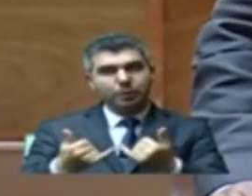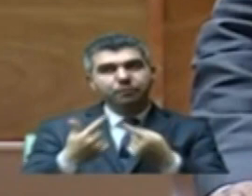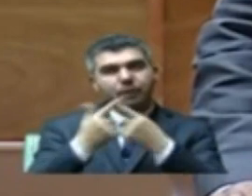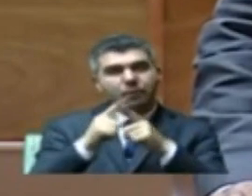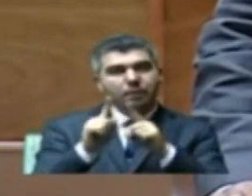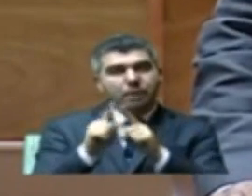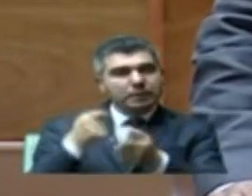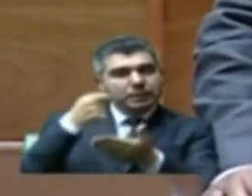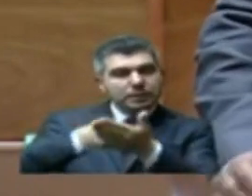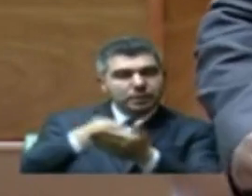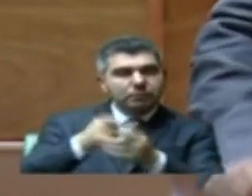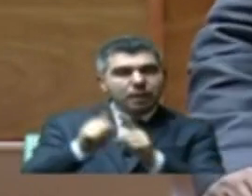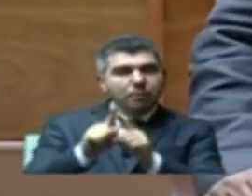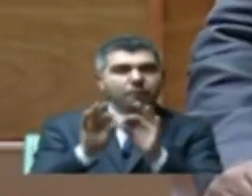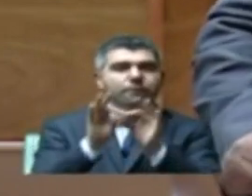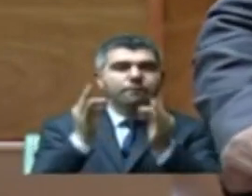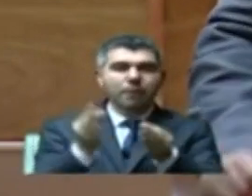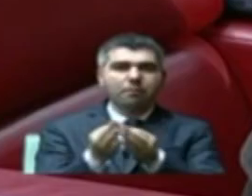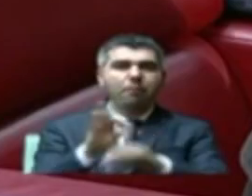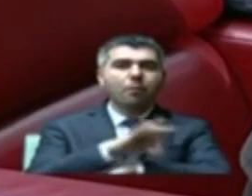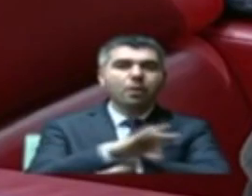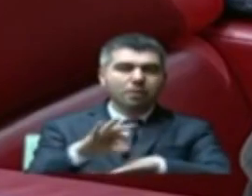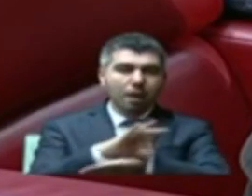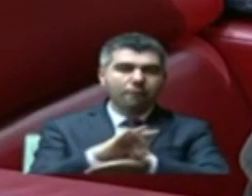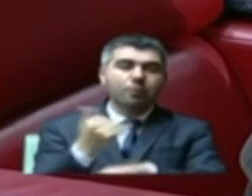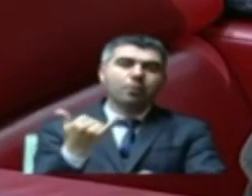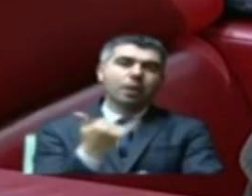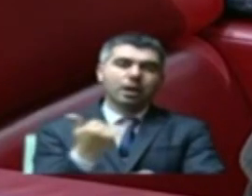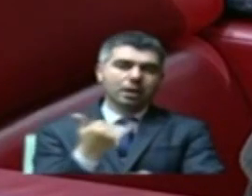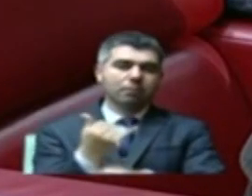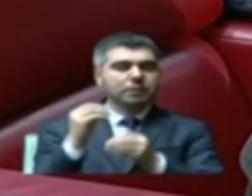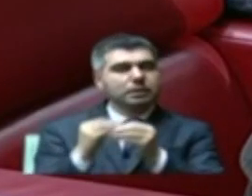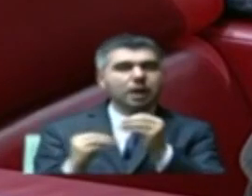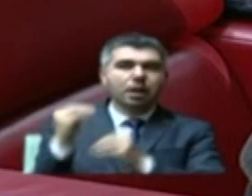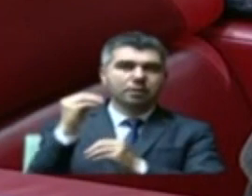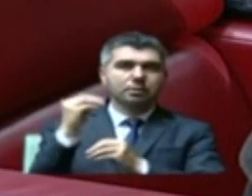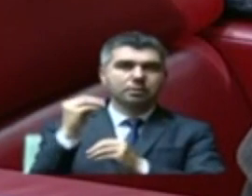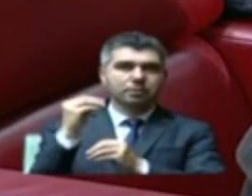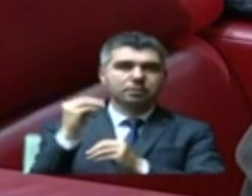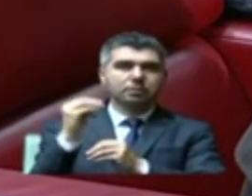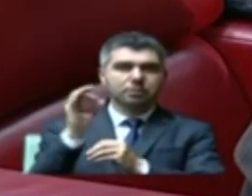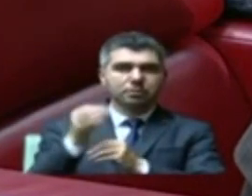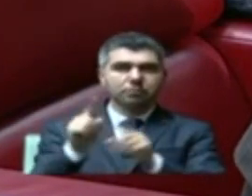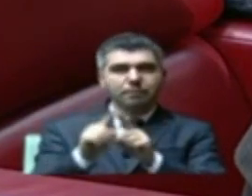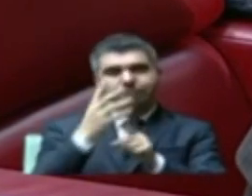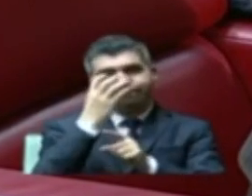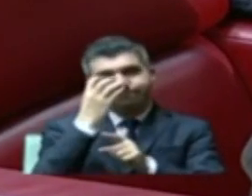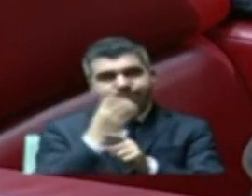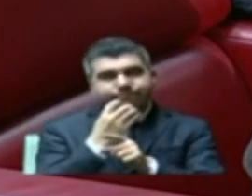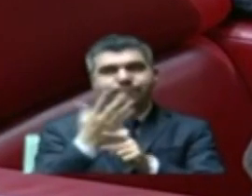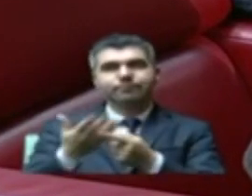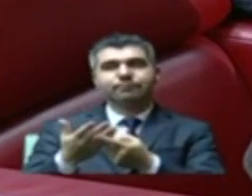ديال التعويضات العائلية أصبح شغل شاغل، بل أصبحنا الجميع يعاب علينا ضعف